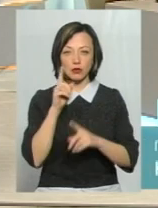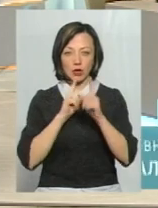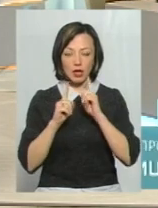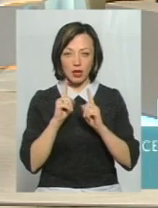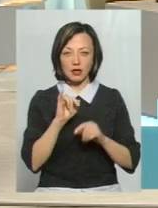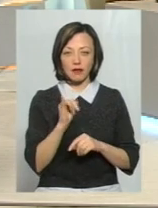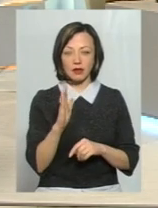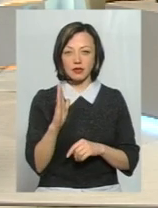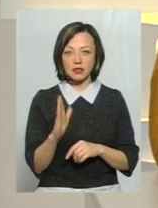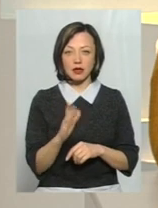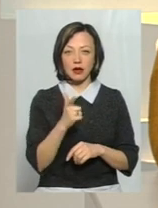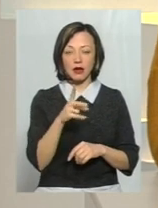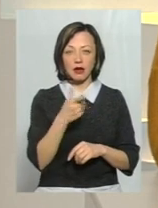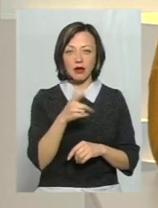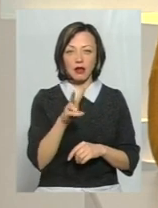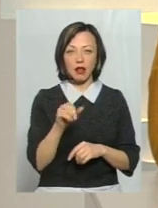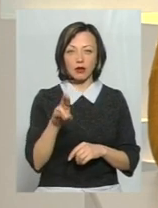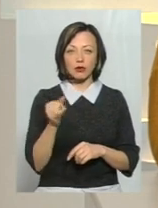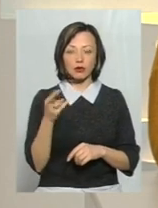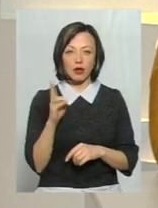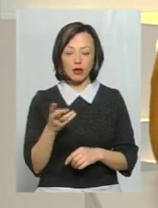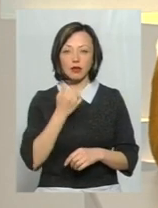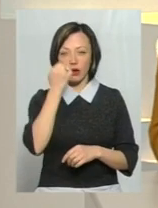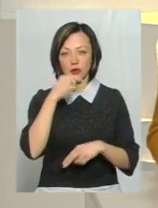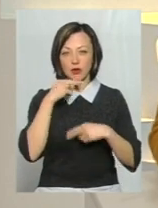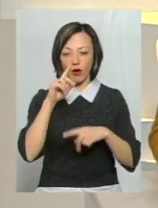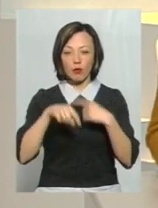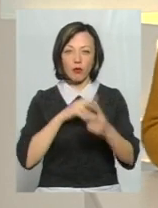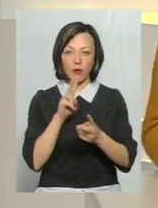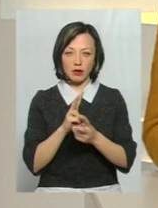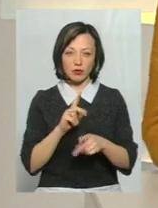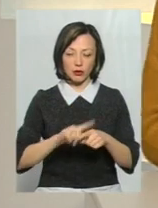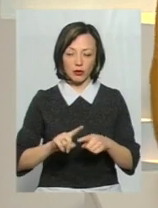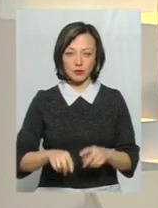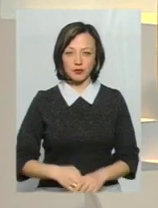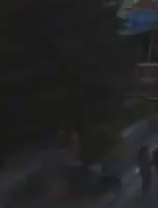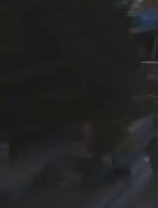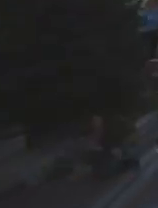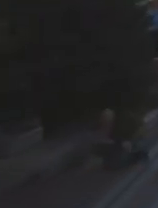Іваном Васильовичем Глуданяком. Всім дякую за увагу. Побачимось уже невдовзі.